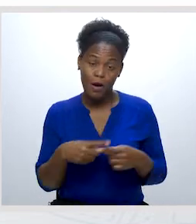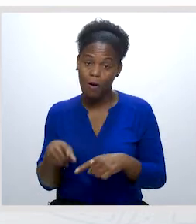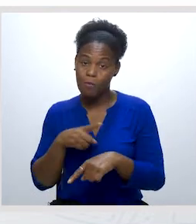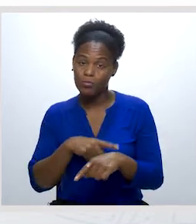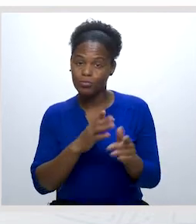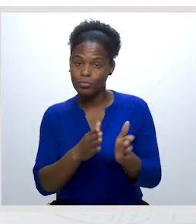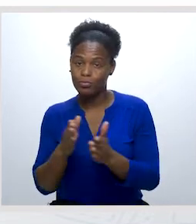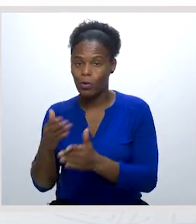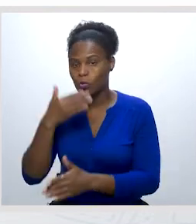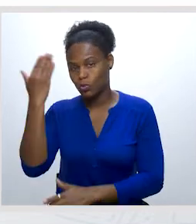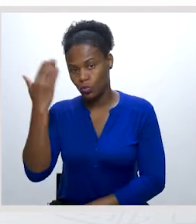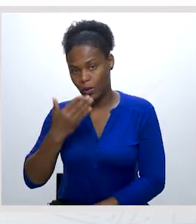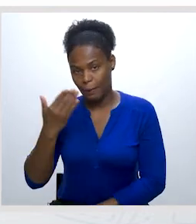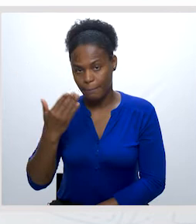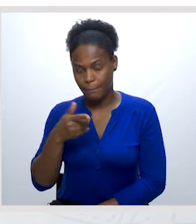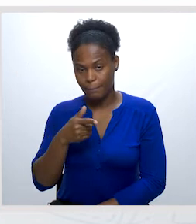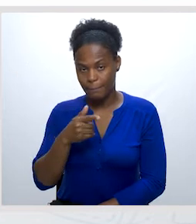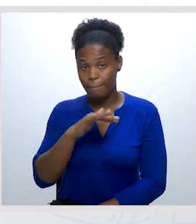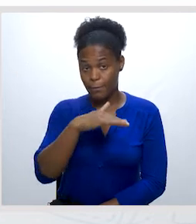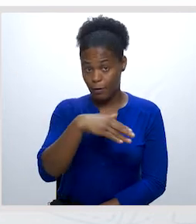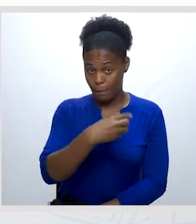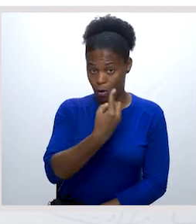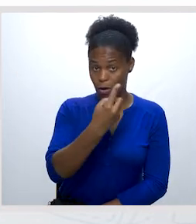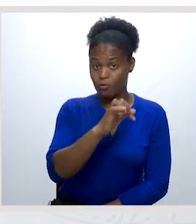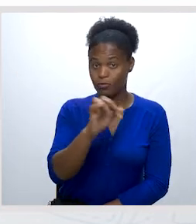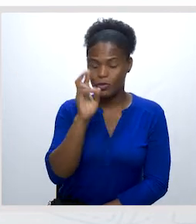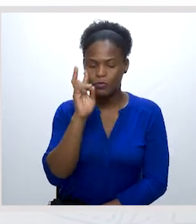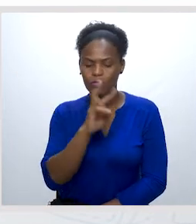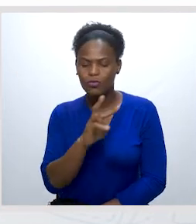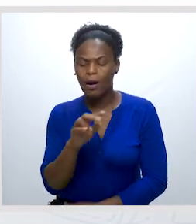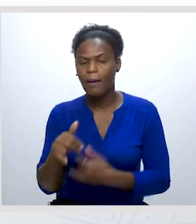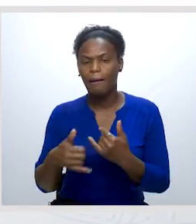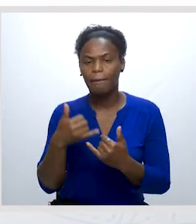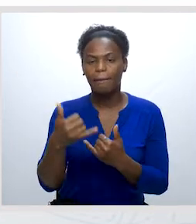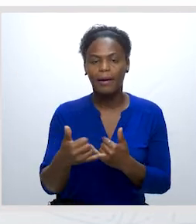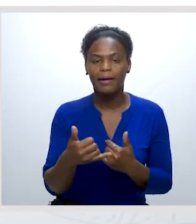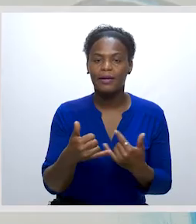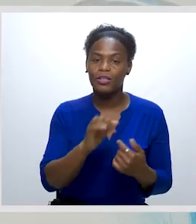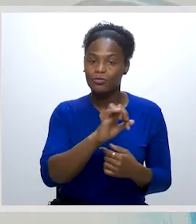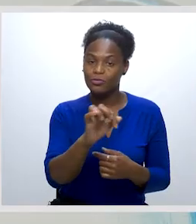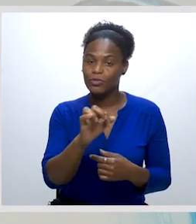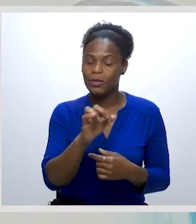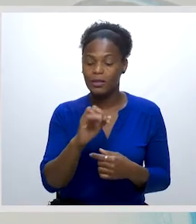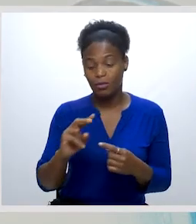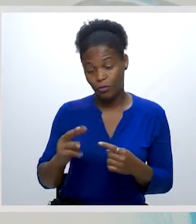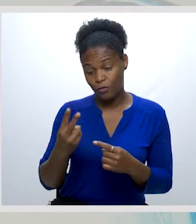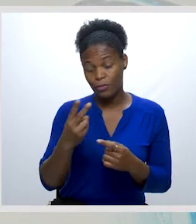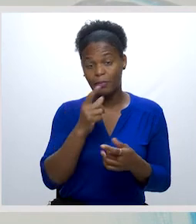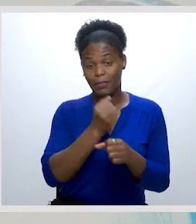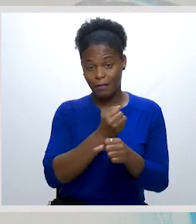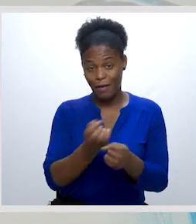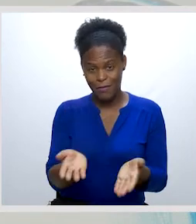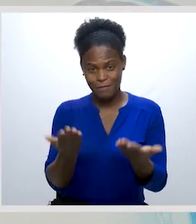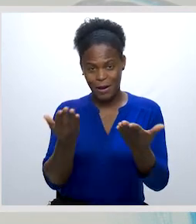différents moments d'une journée. D'abord, vous allez identifier et après, vous avez un deuxième